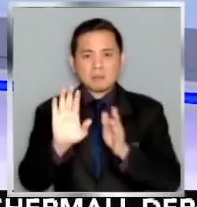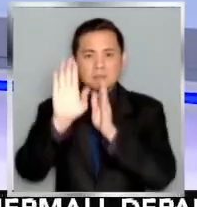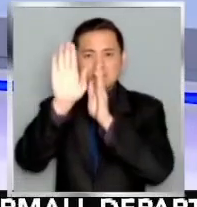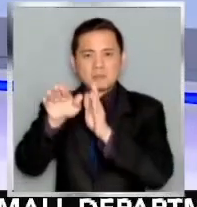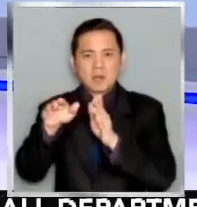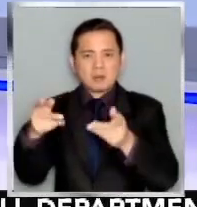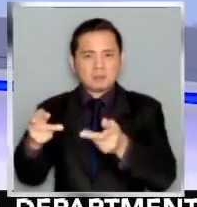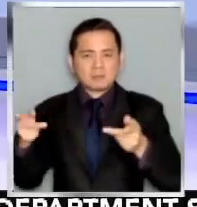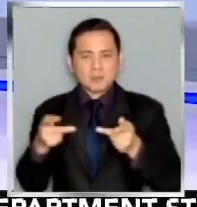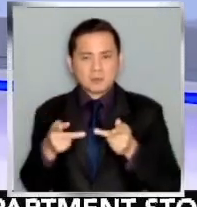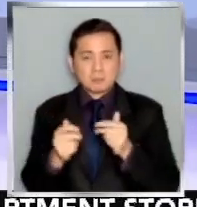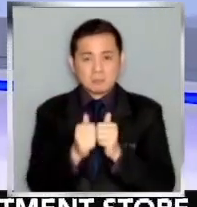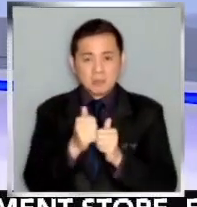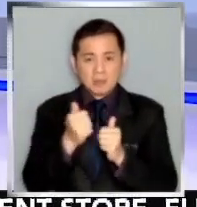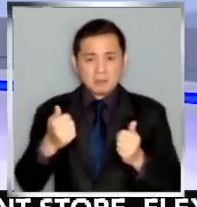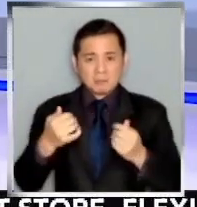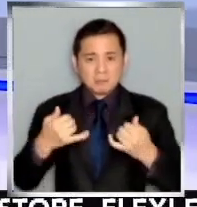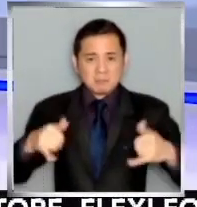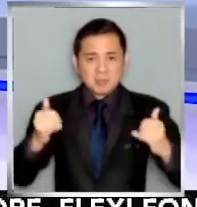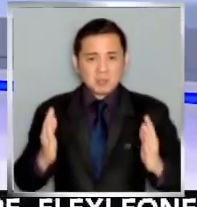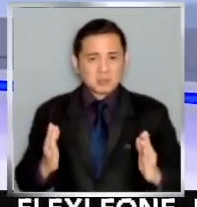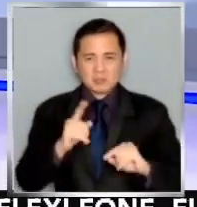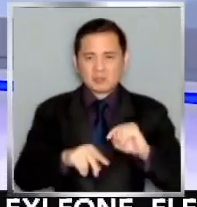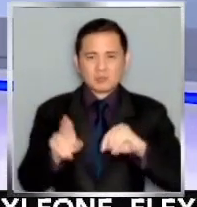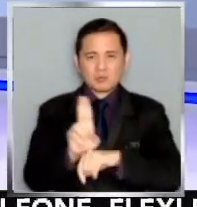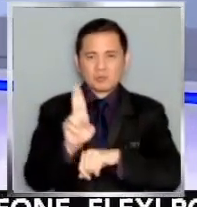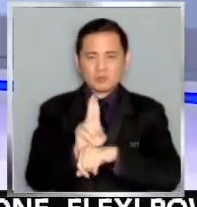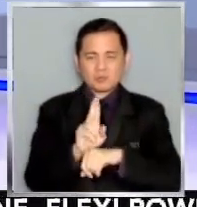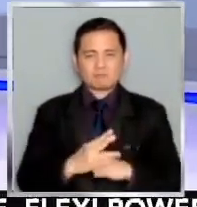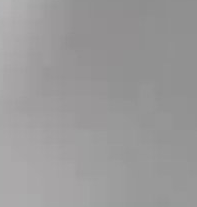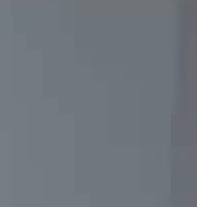kabataan. Idinalog yan sa Sumbungan ng Bayan.